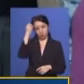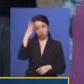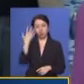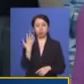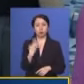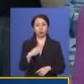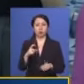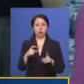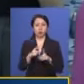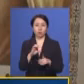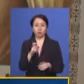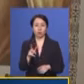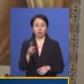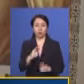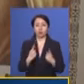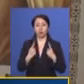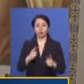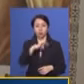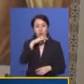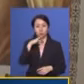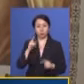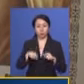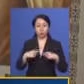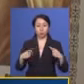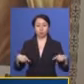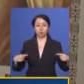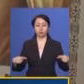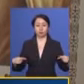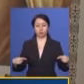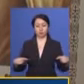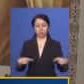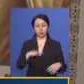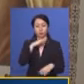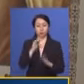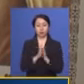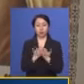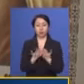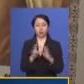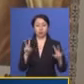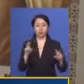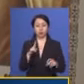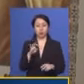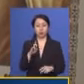слов Абая знаменитые, и много-много книжек по тематике Фараби пришло.